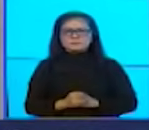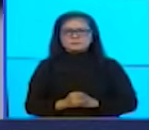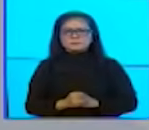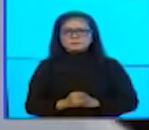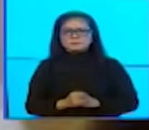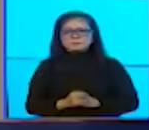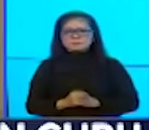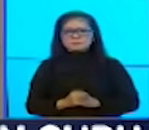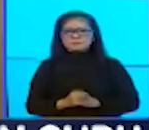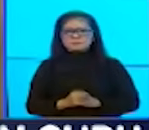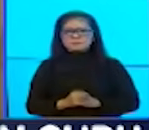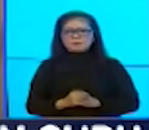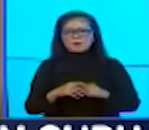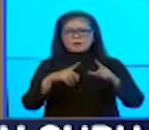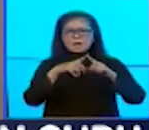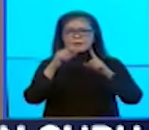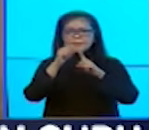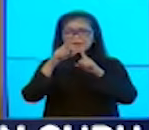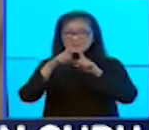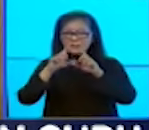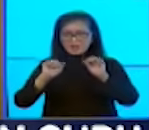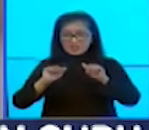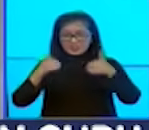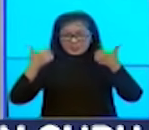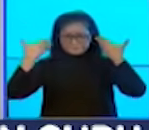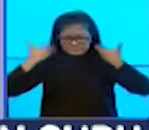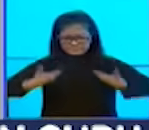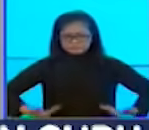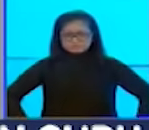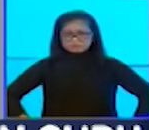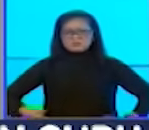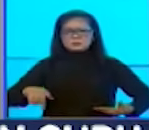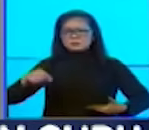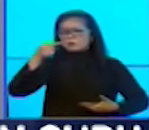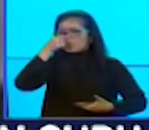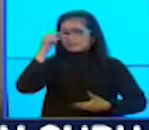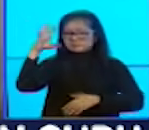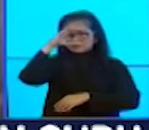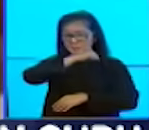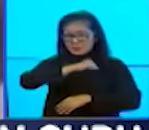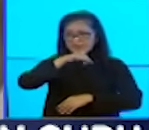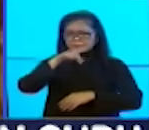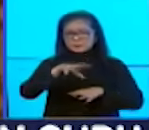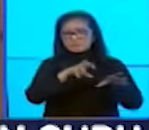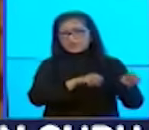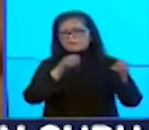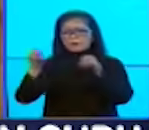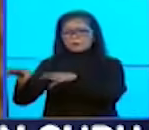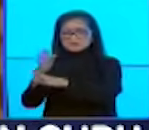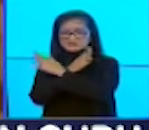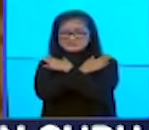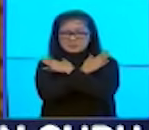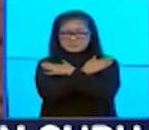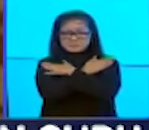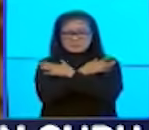Menggunakan alat pelindung diri lengkap, petugas tim pemulasaraan Pusko Monas Kamis malam mengevakuasi jenazah seorang lansia di rumah susun Pondok Bambu Duren Sawit, Jakarta